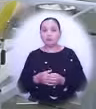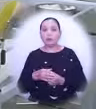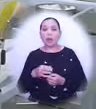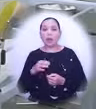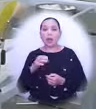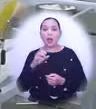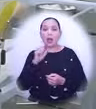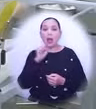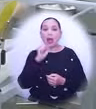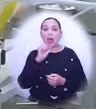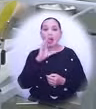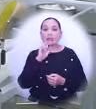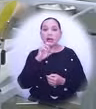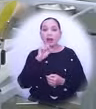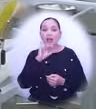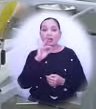asal arumi